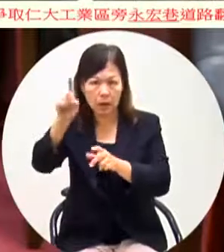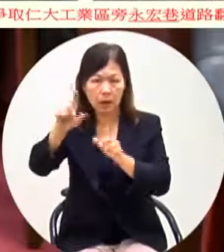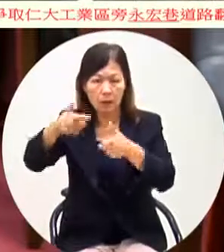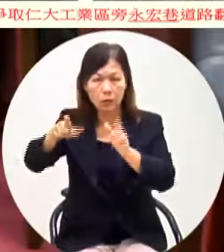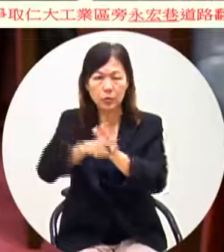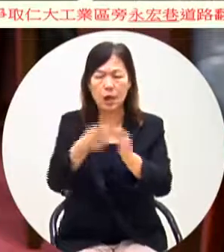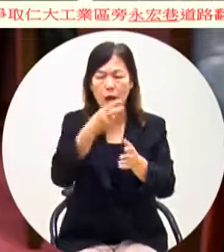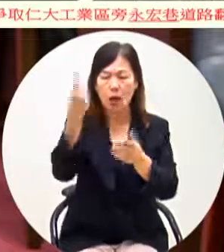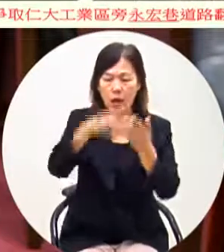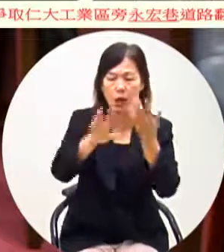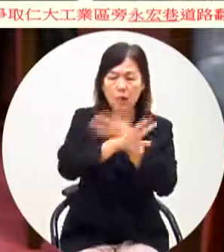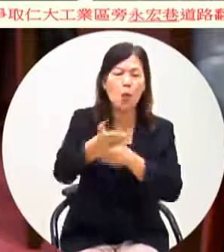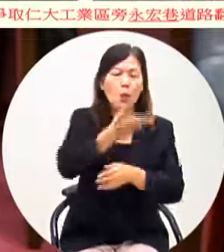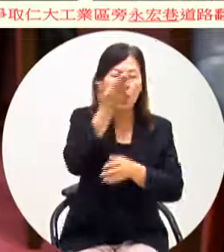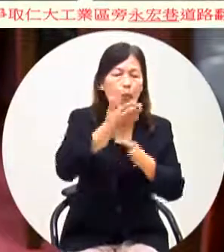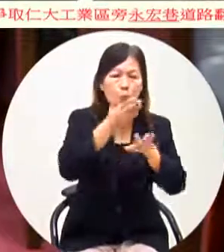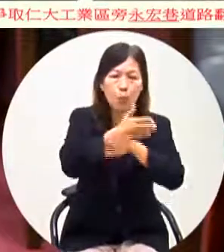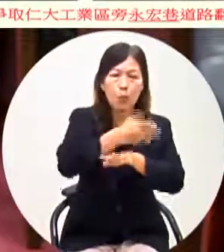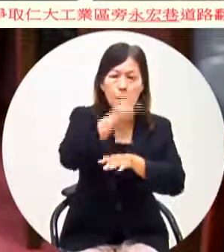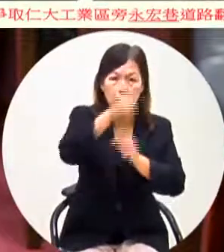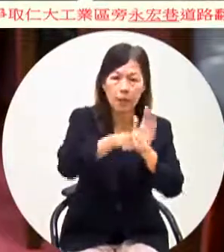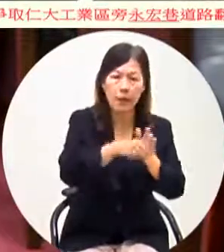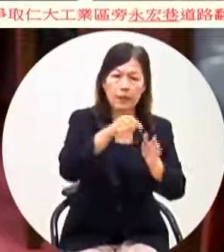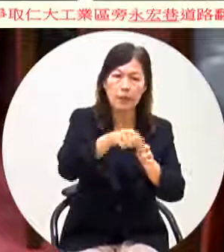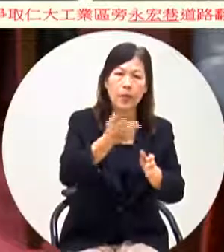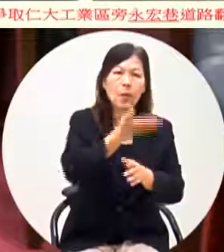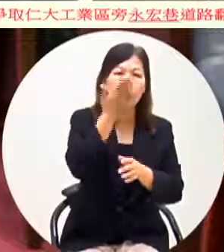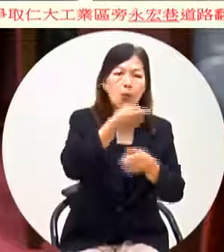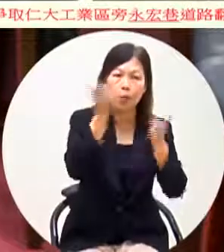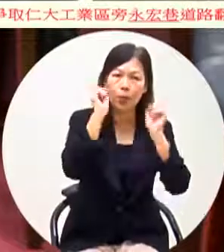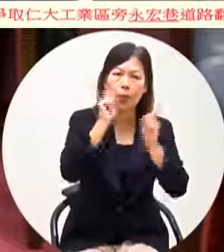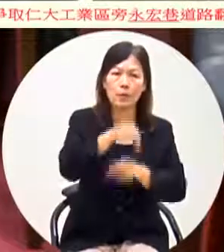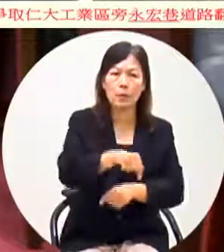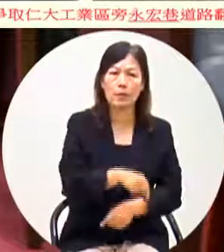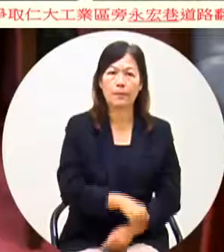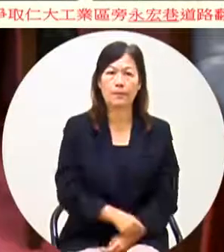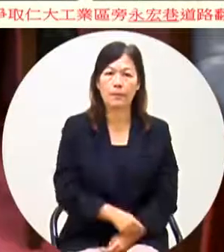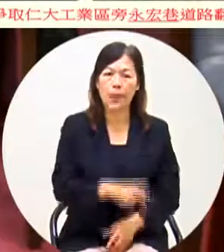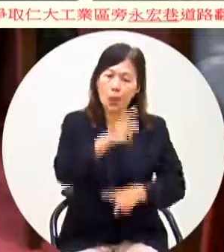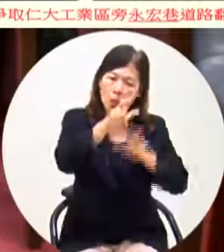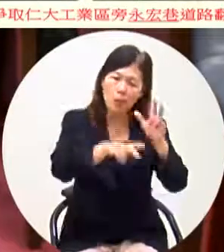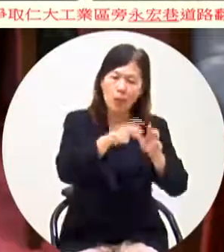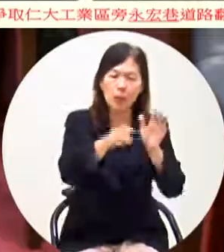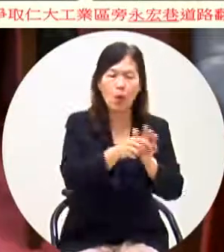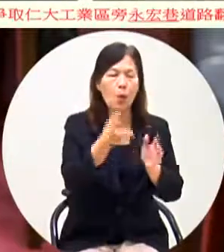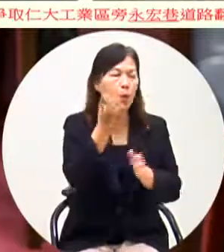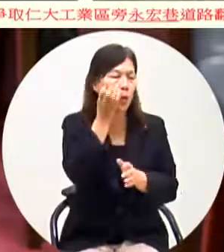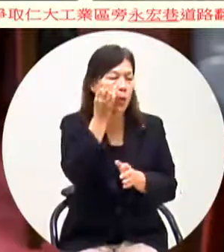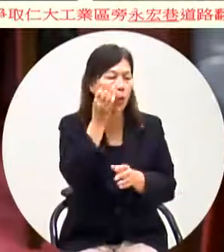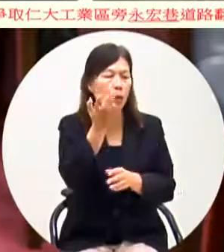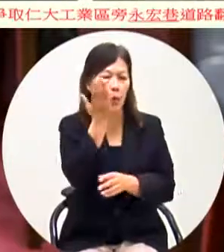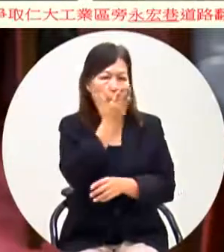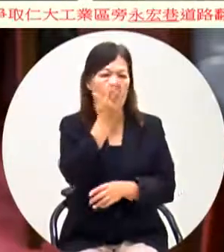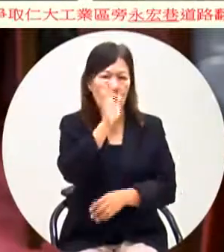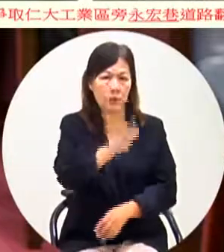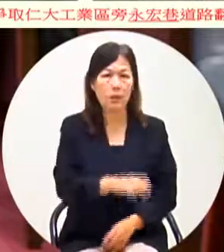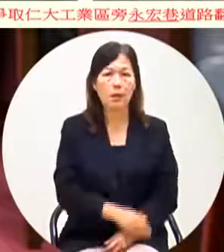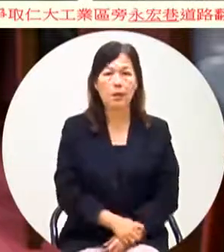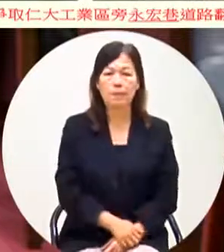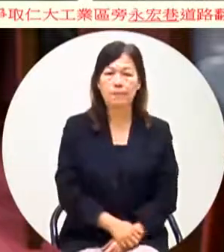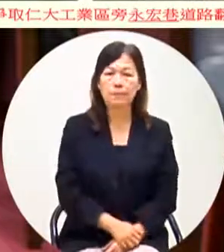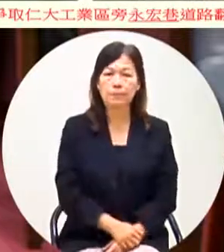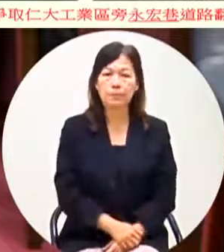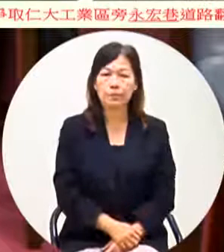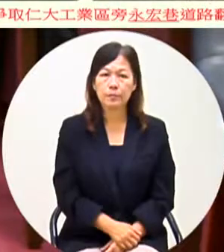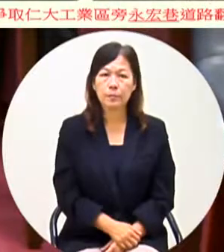来到大社观音山风雨区这个地方。边登山呐、啊，边欣赏观音山的美的一个山景呐、啊，所以呢，虽然